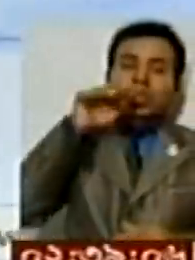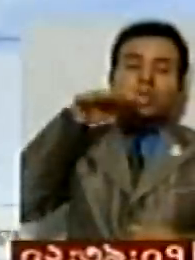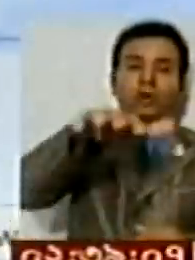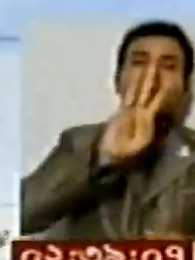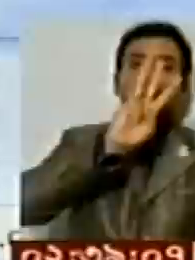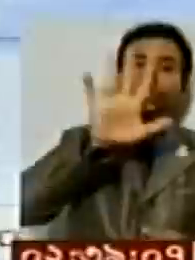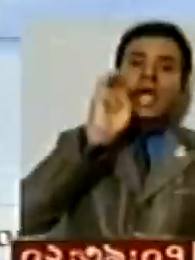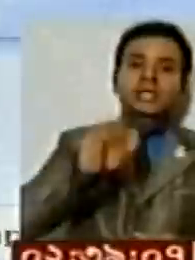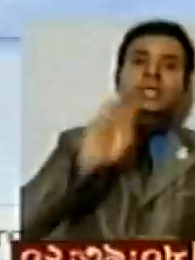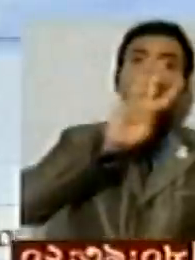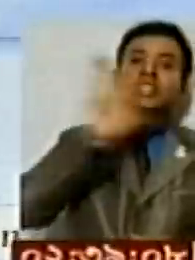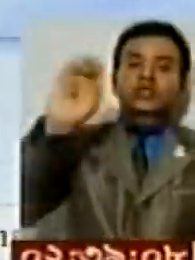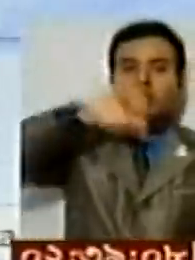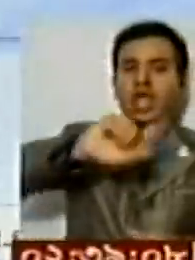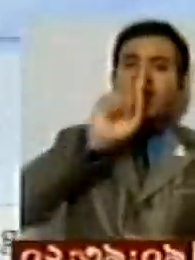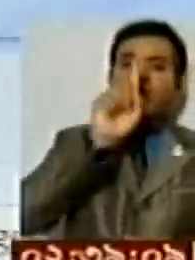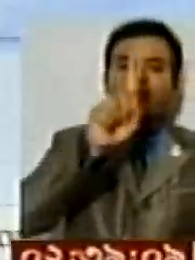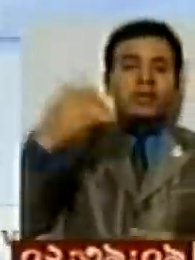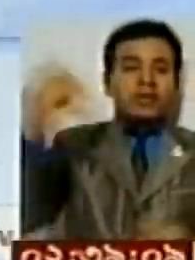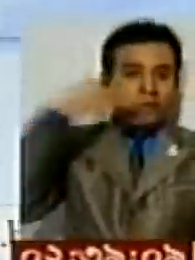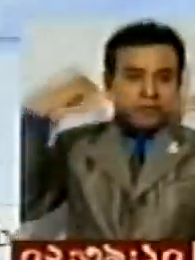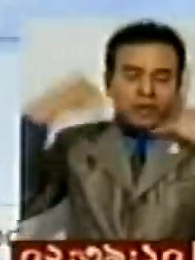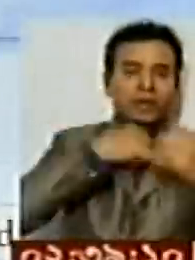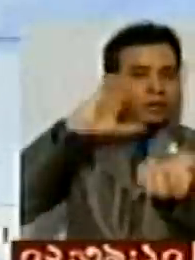72,315টি এবং এ পর্যন্ত